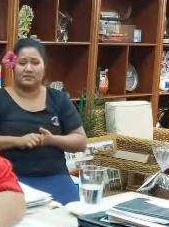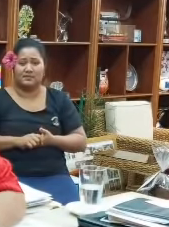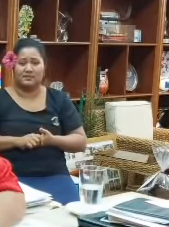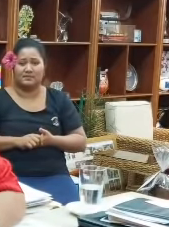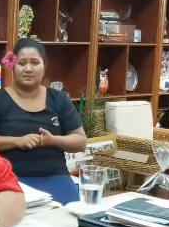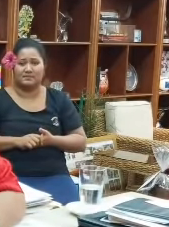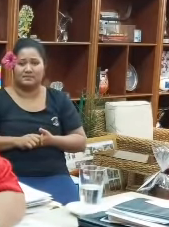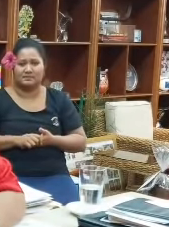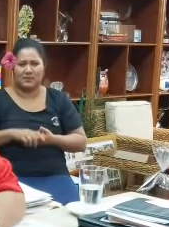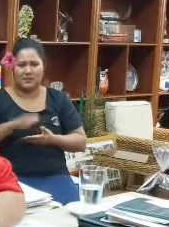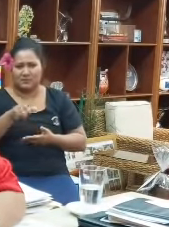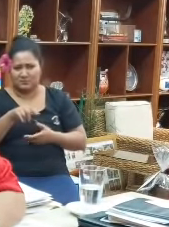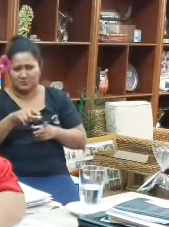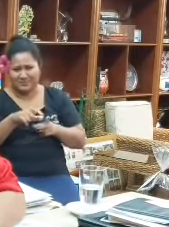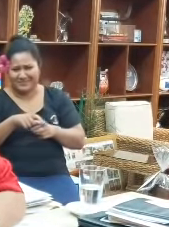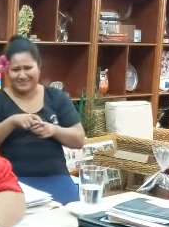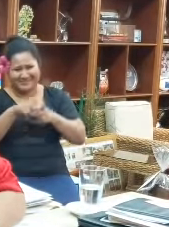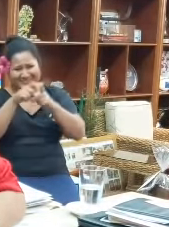Ma toa fai na tala, fisi.